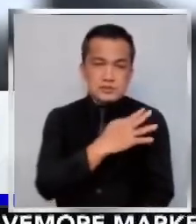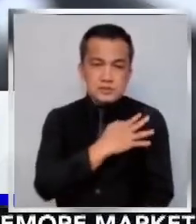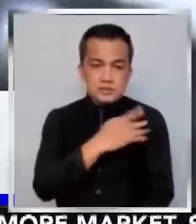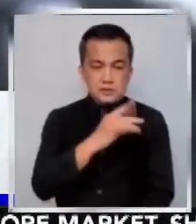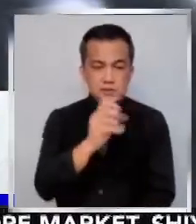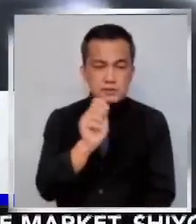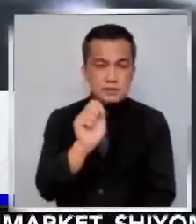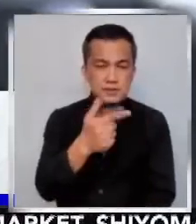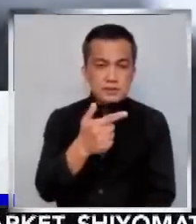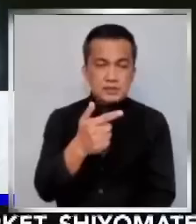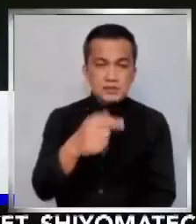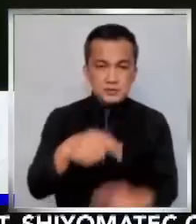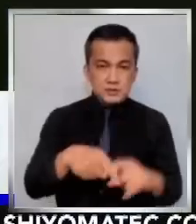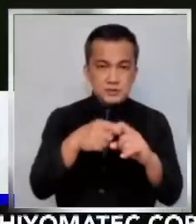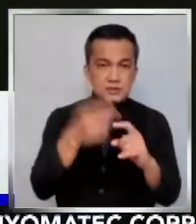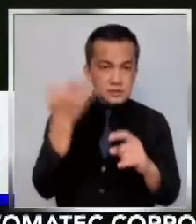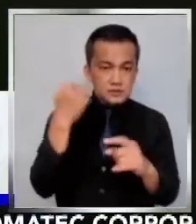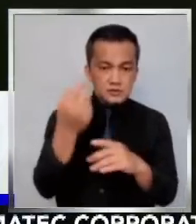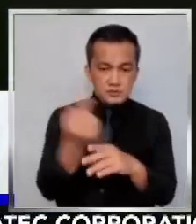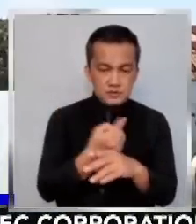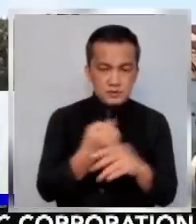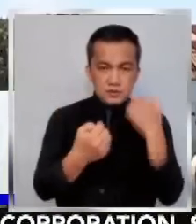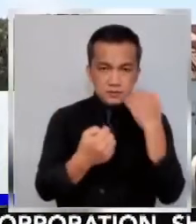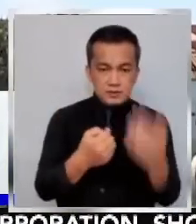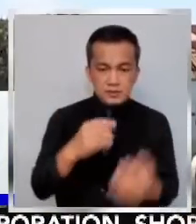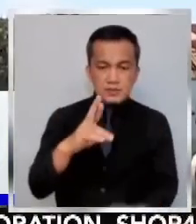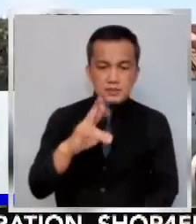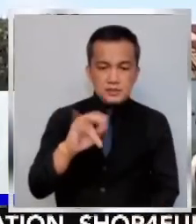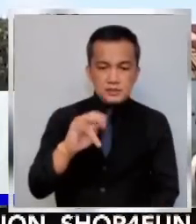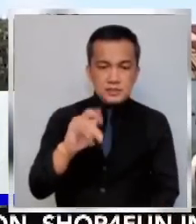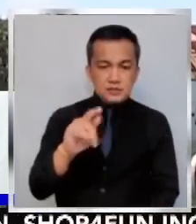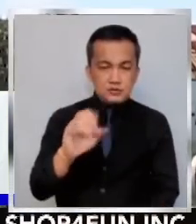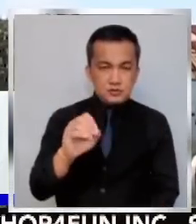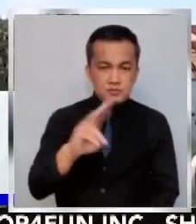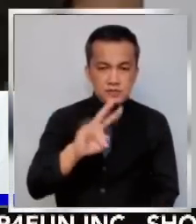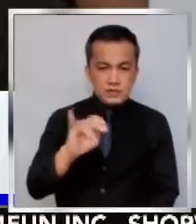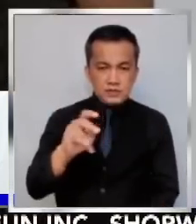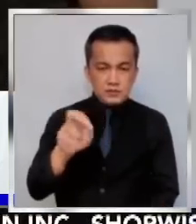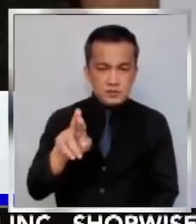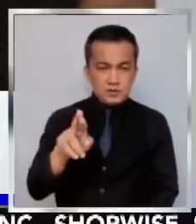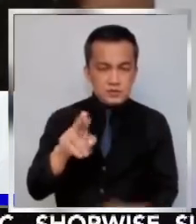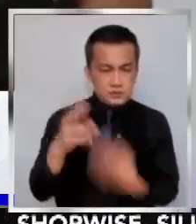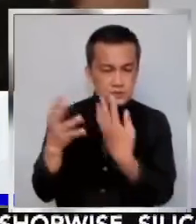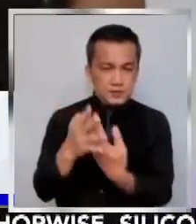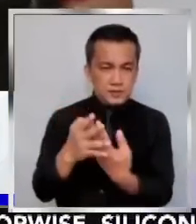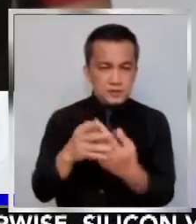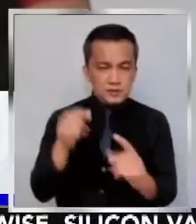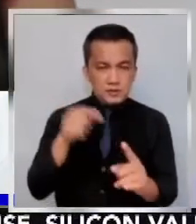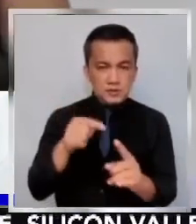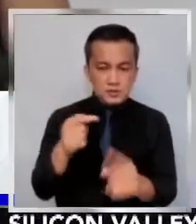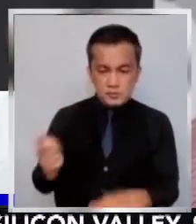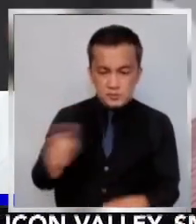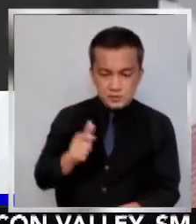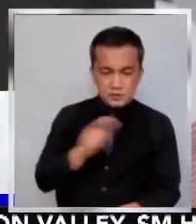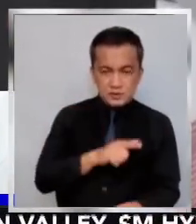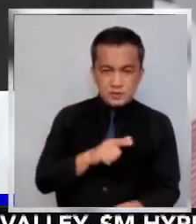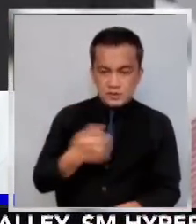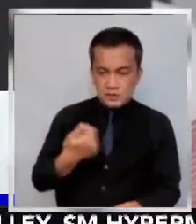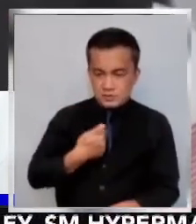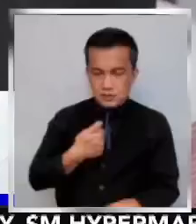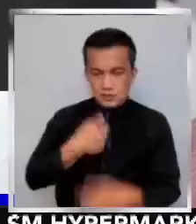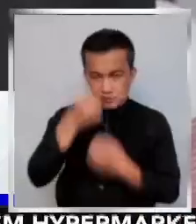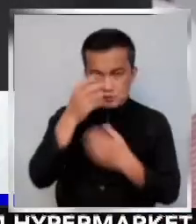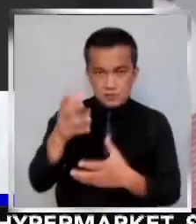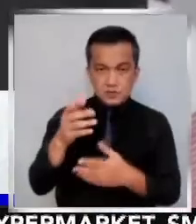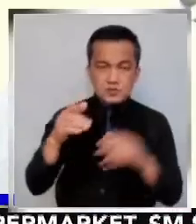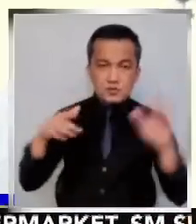linggo kasunod ang pagkamatay ni Crisanto Palanya Villamor sa loob ng Bilibid, ang itinurong middleman ng self-confessed at sumukong gunman na si